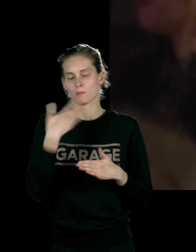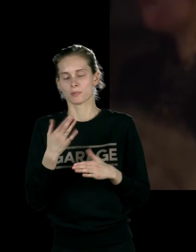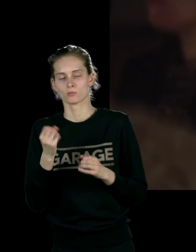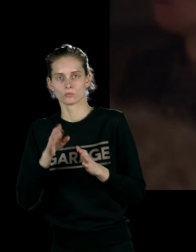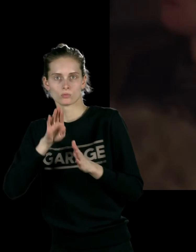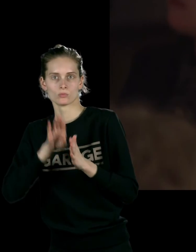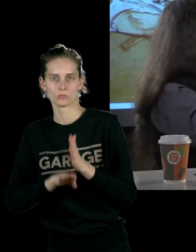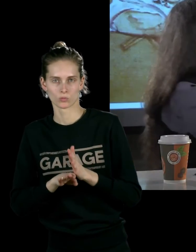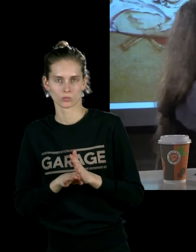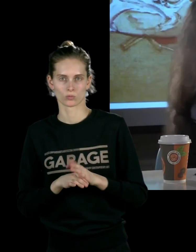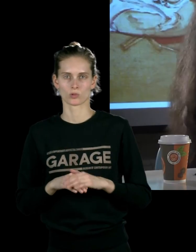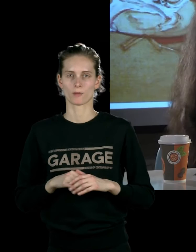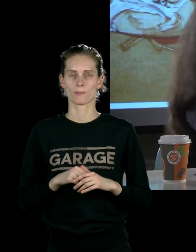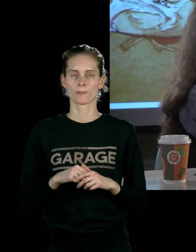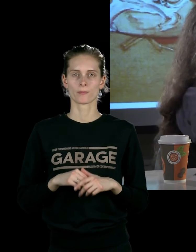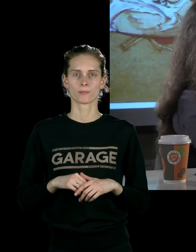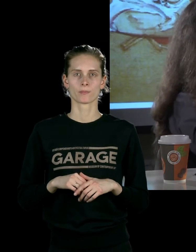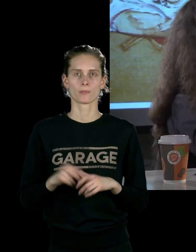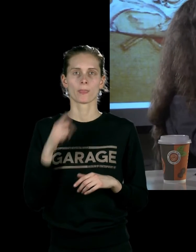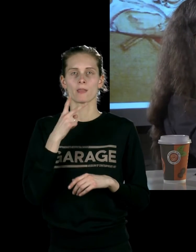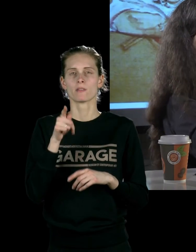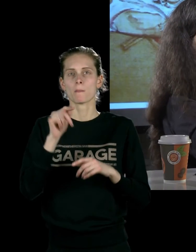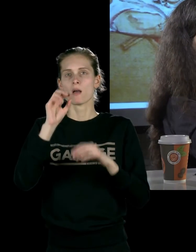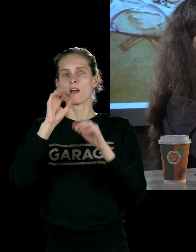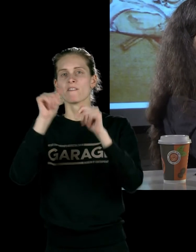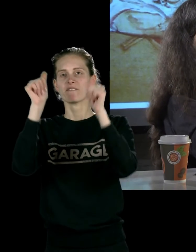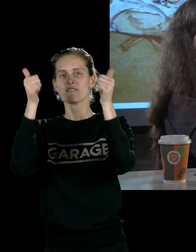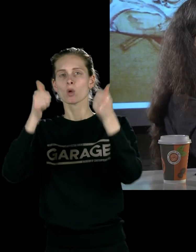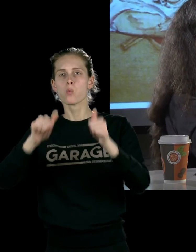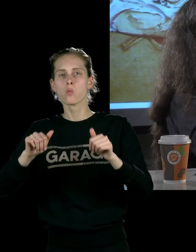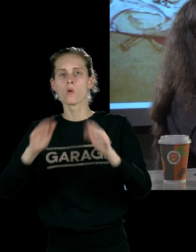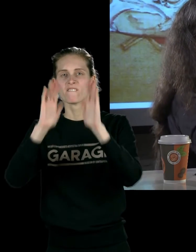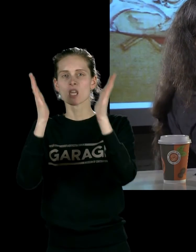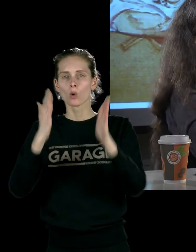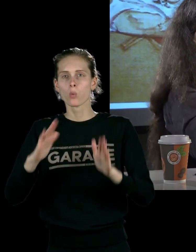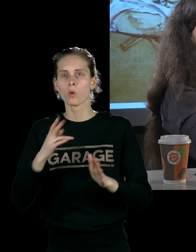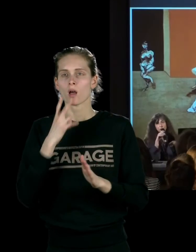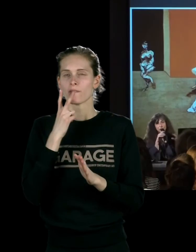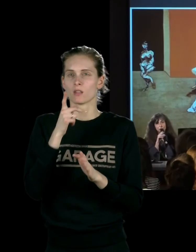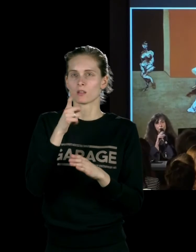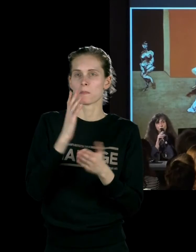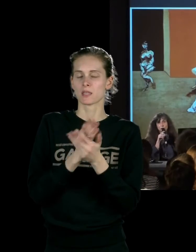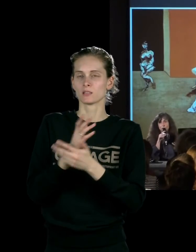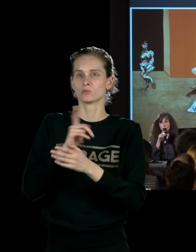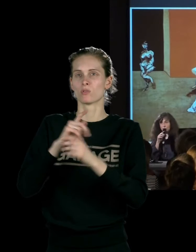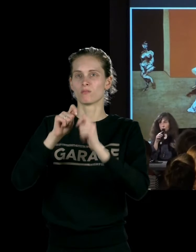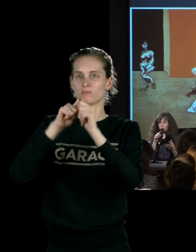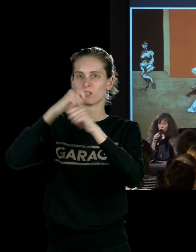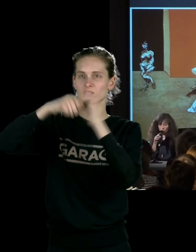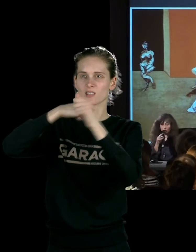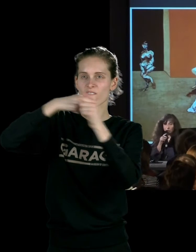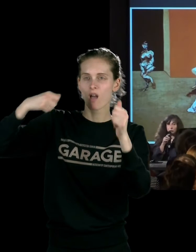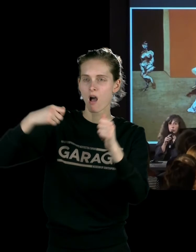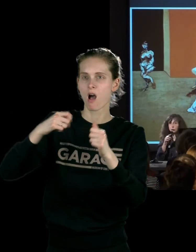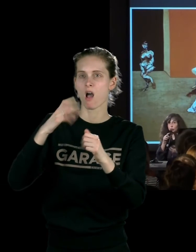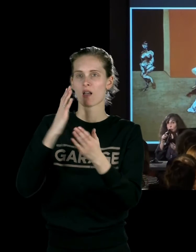войны, то, что этих фигур можно различить повязки, на которых можно различить свастики. То есть там есть ощущение, как бы, да,